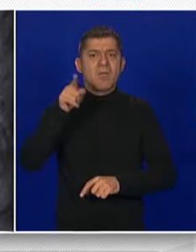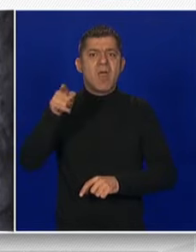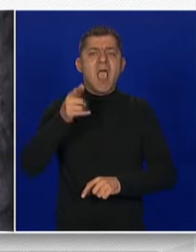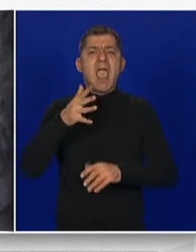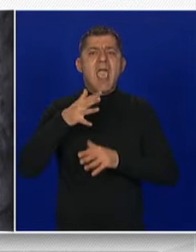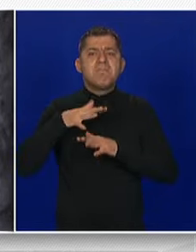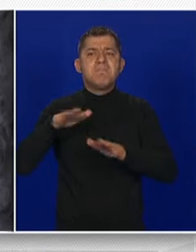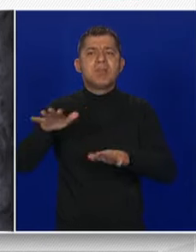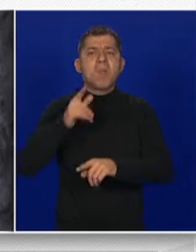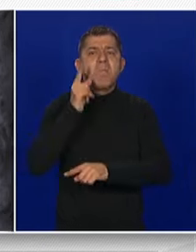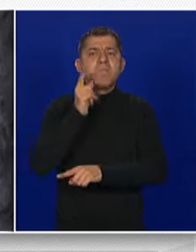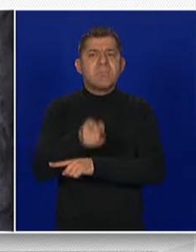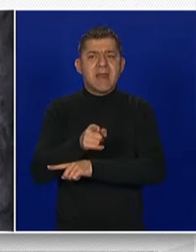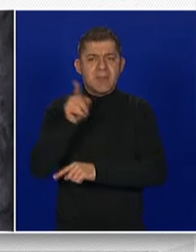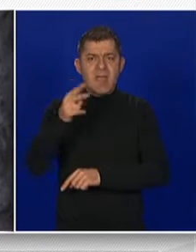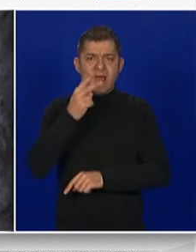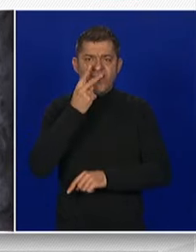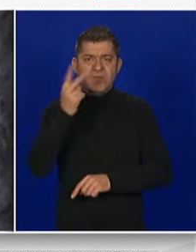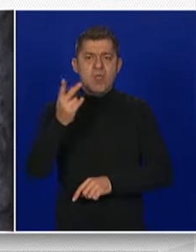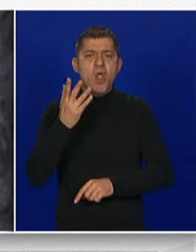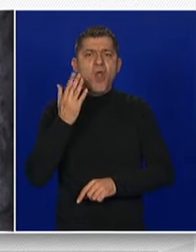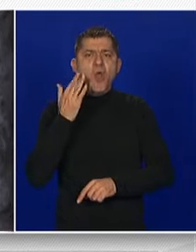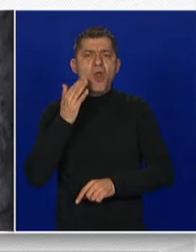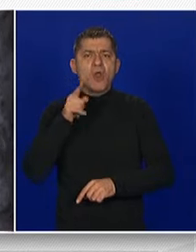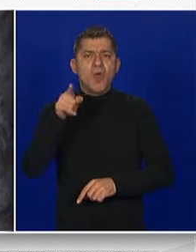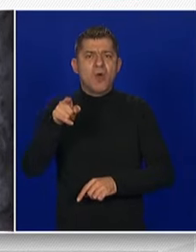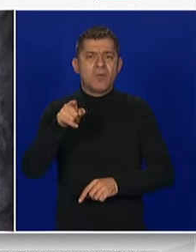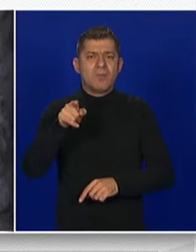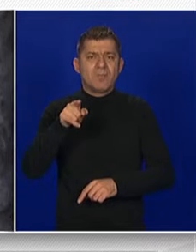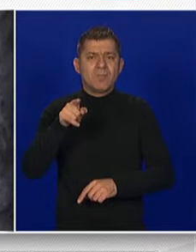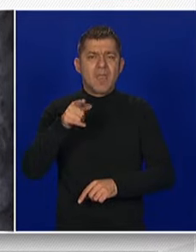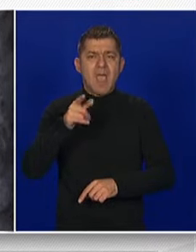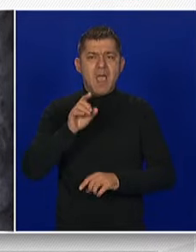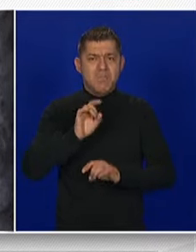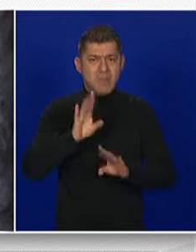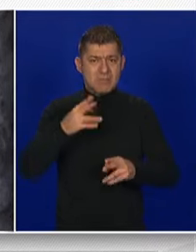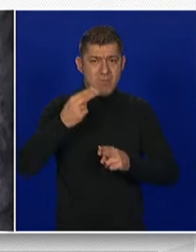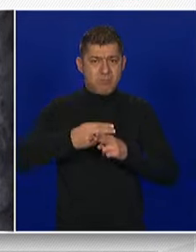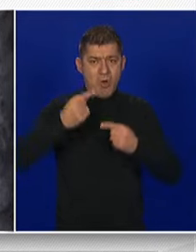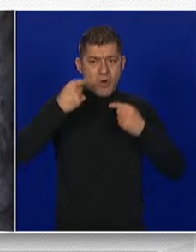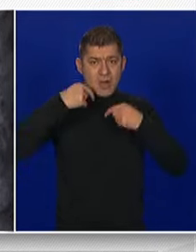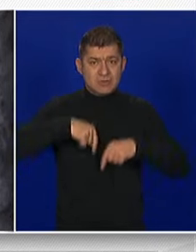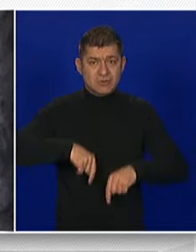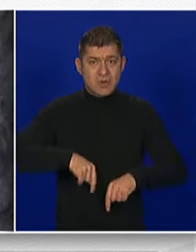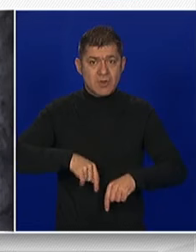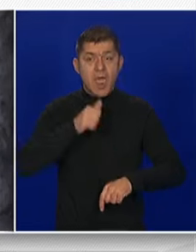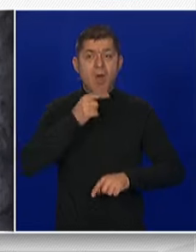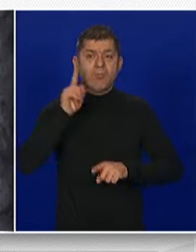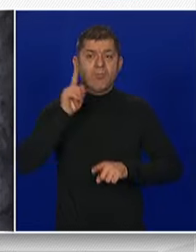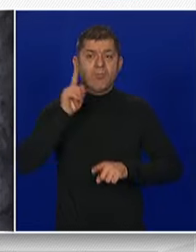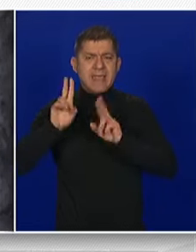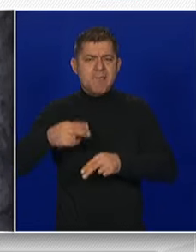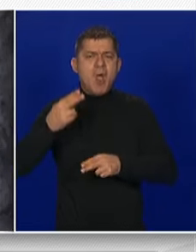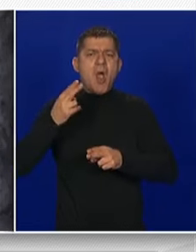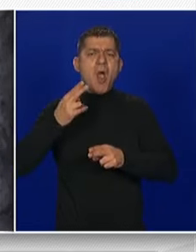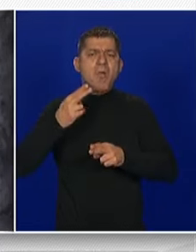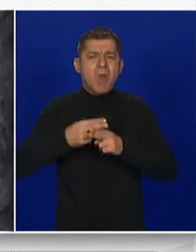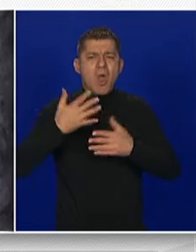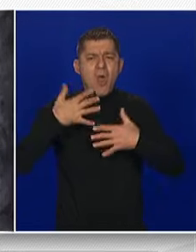epidemiološka mjera, dakle da se vidi koliko među asimptomatskim, možda su neki od njih i simptomatski, ali većinom su